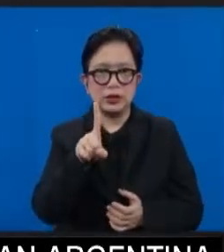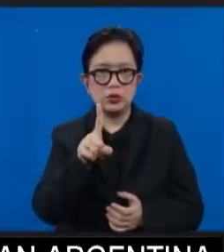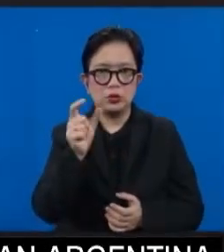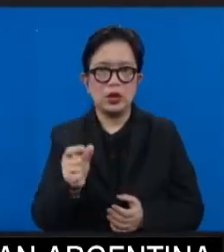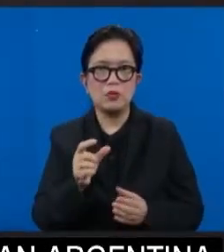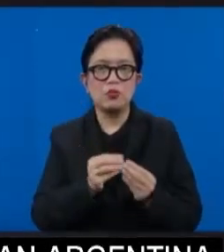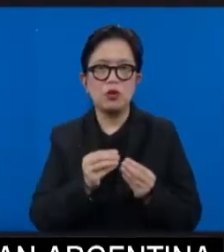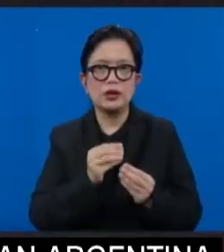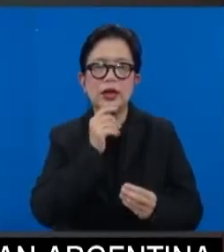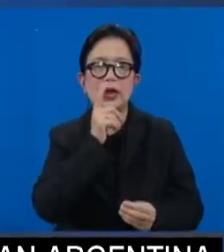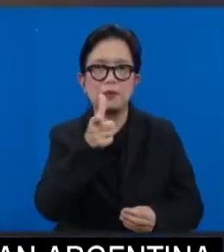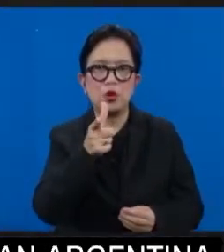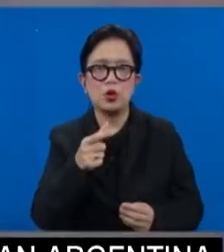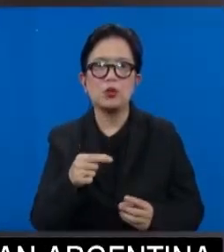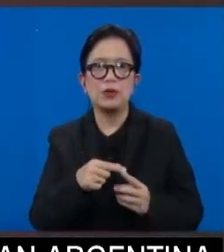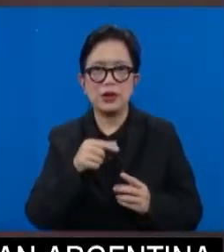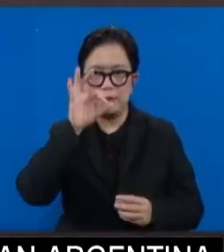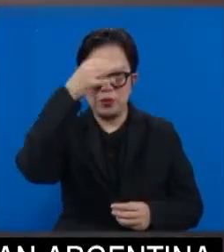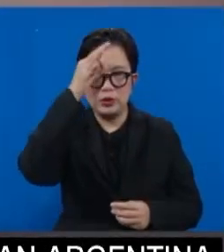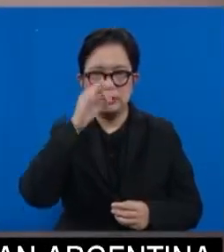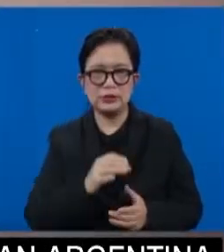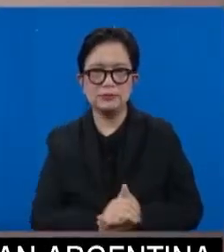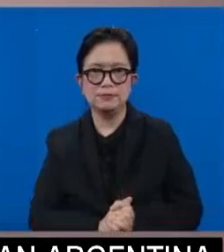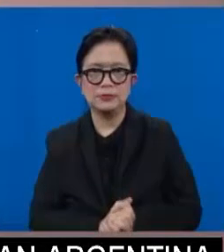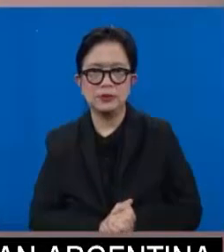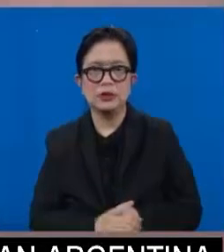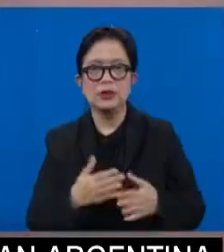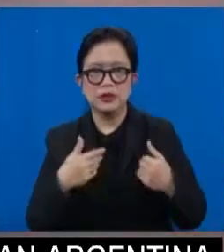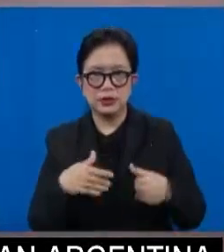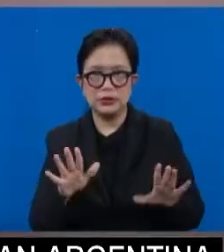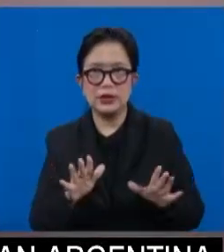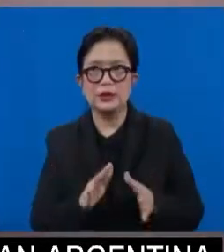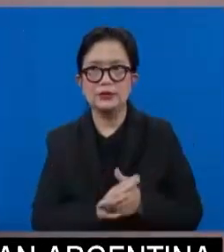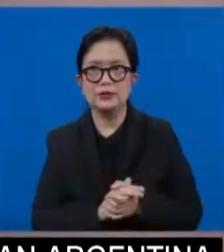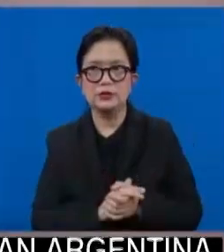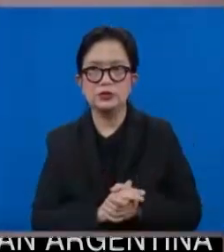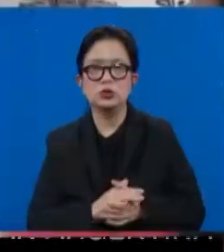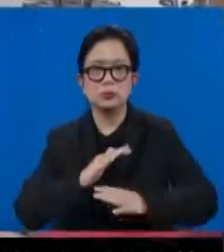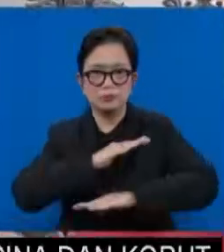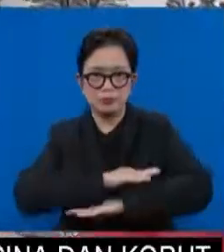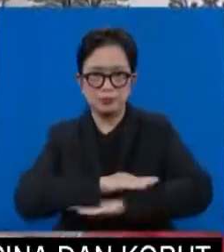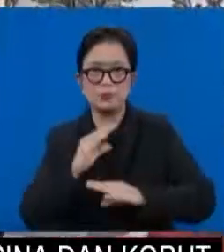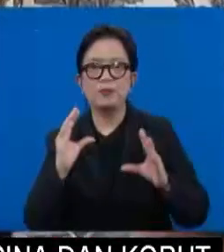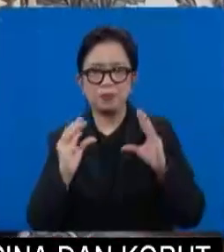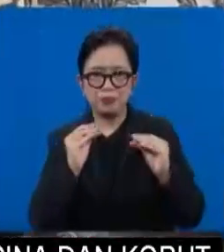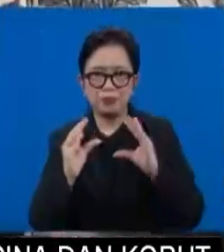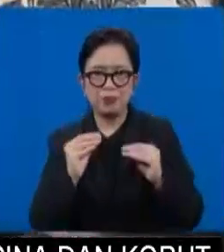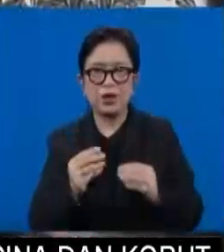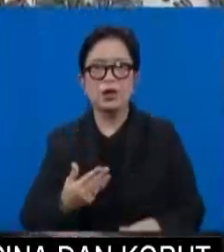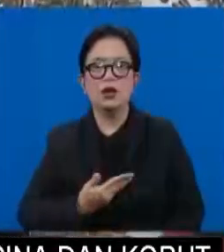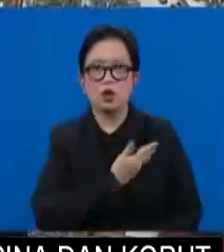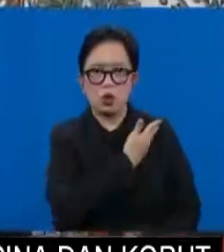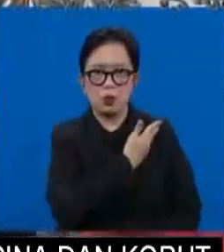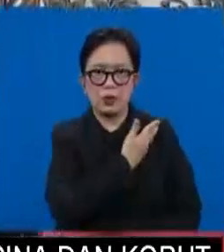laporan polisi di Polres Depok. Namun, usai polisi memberikan fasilitas mediasi untuk kedua pihak, korban pun mencabut